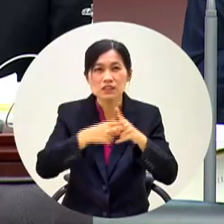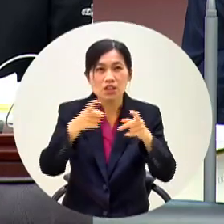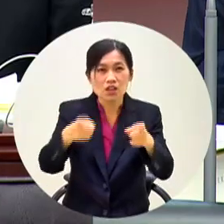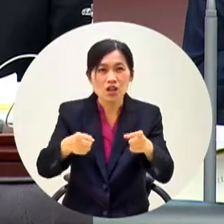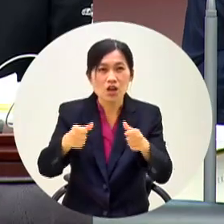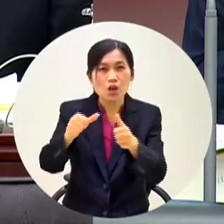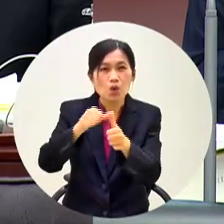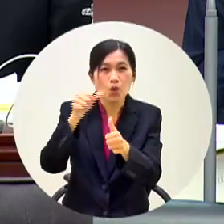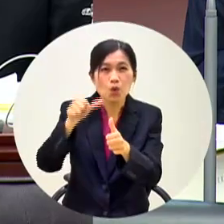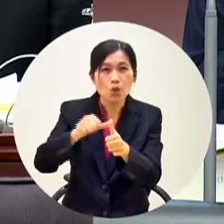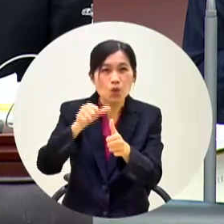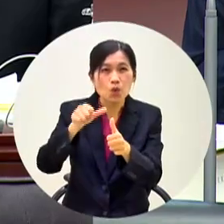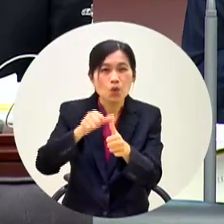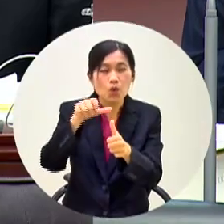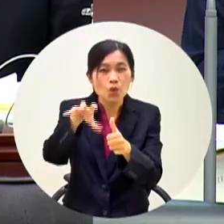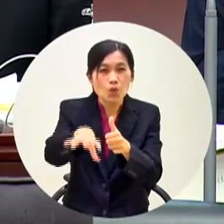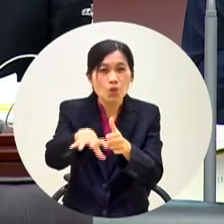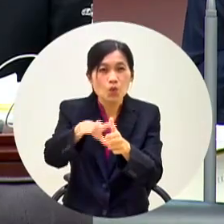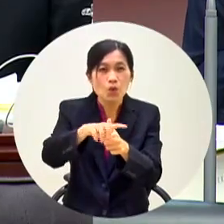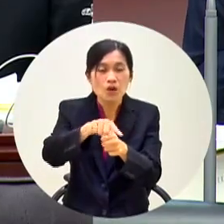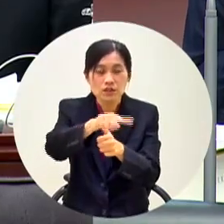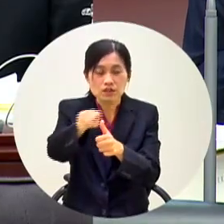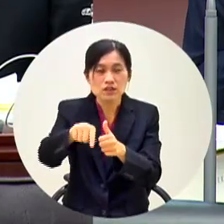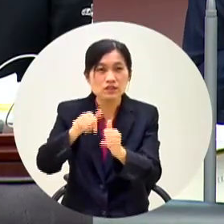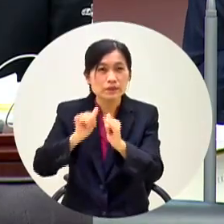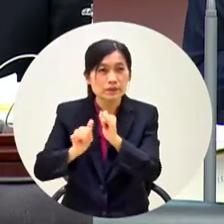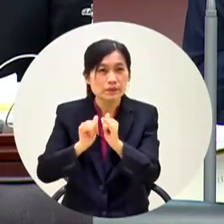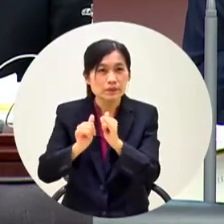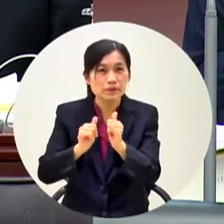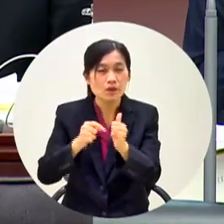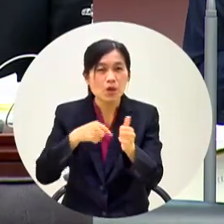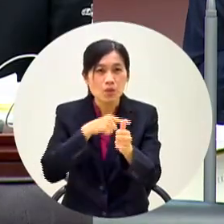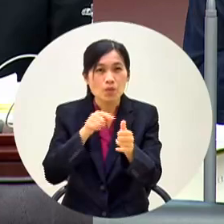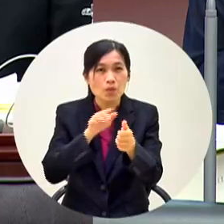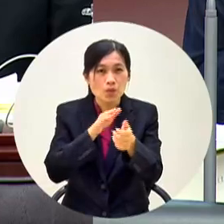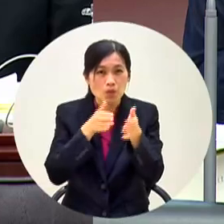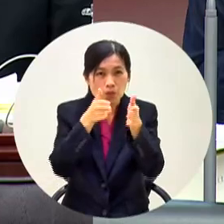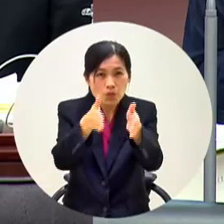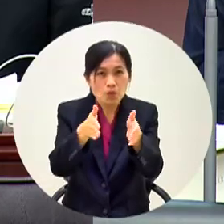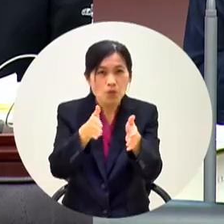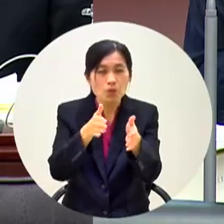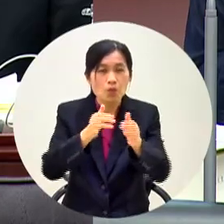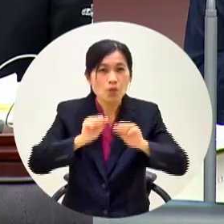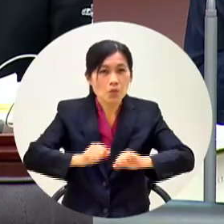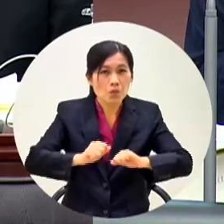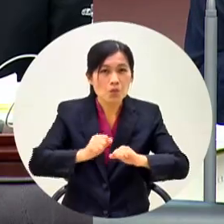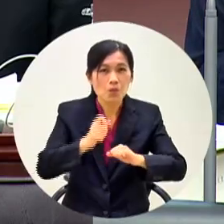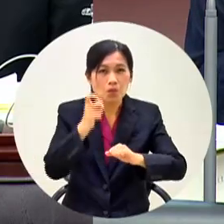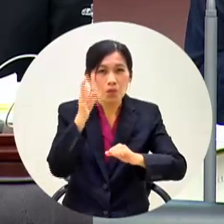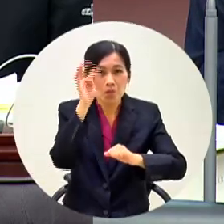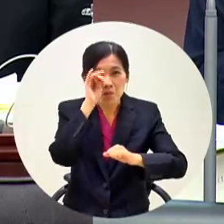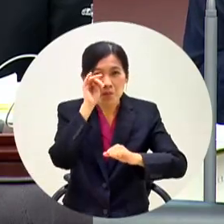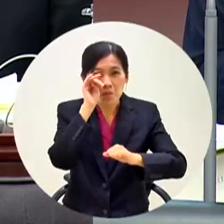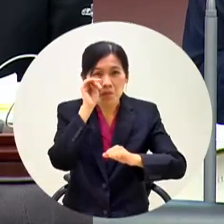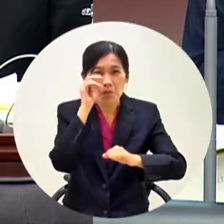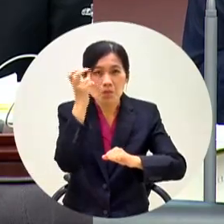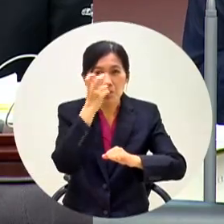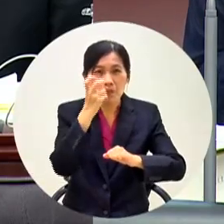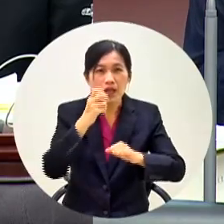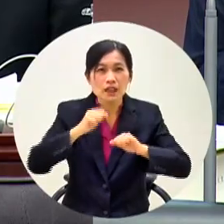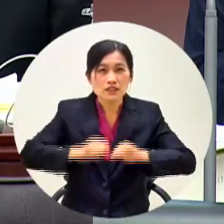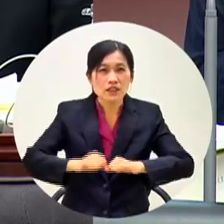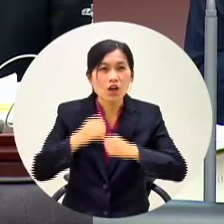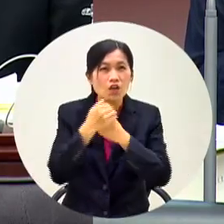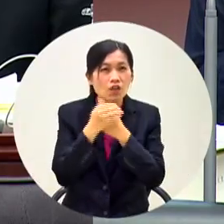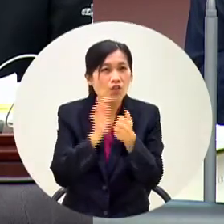这里嘛哈，这些居民我们会对他的健康继续做调查，所有的健康的这个服务，大林埔的